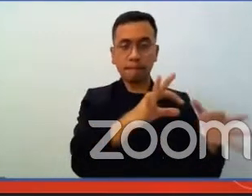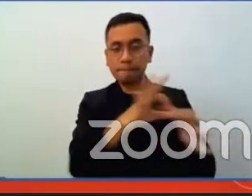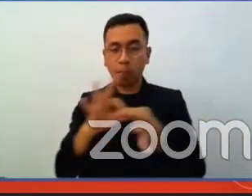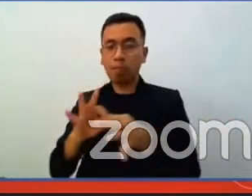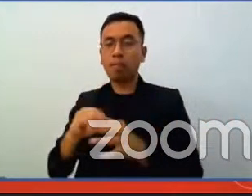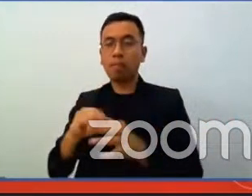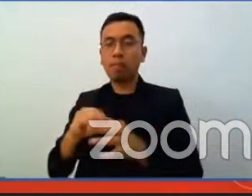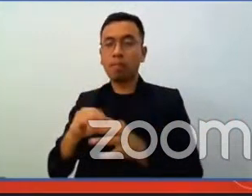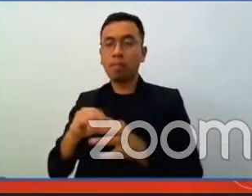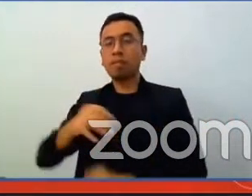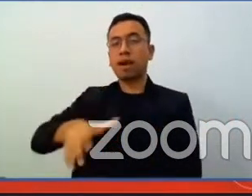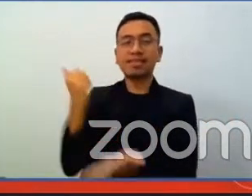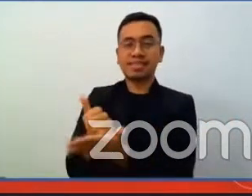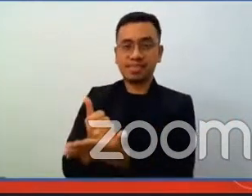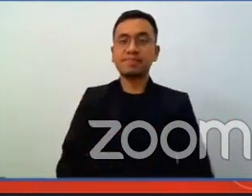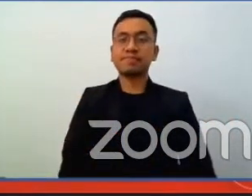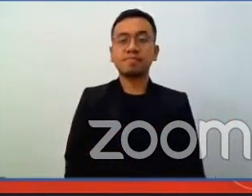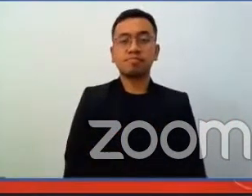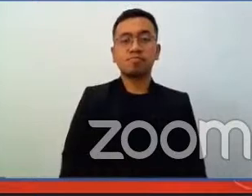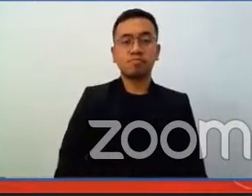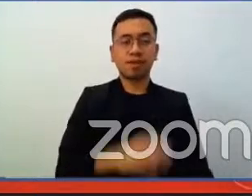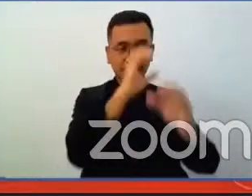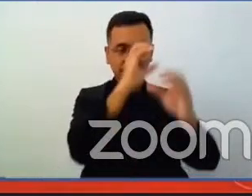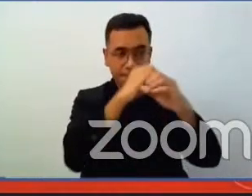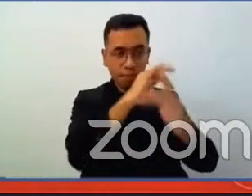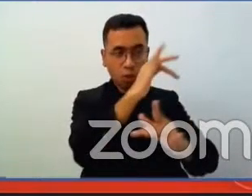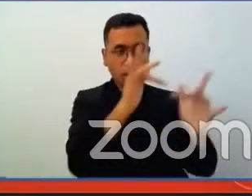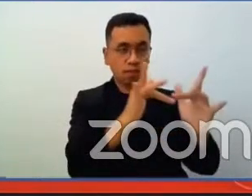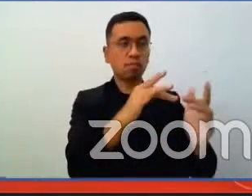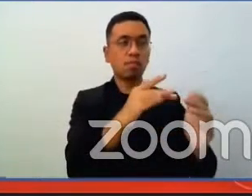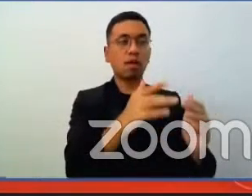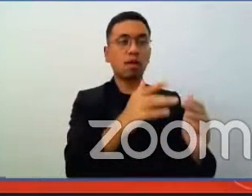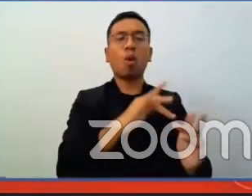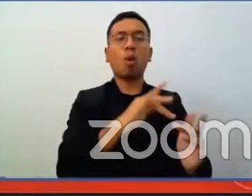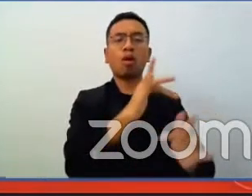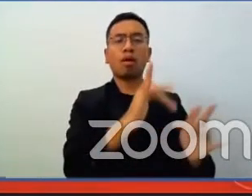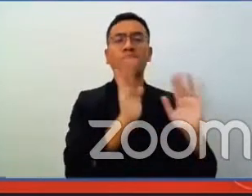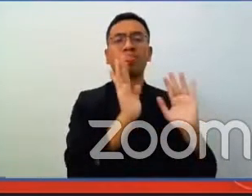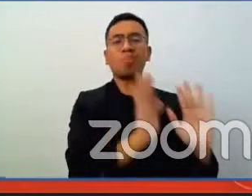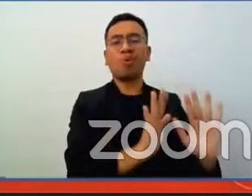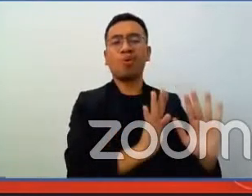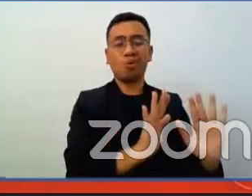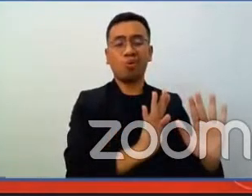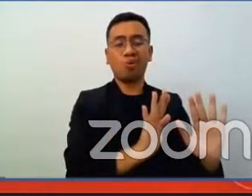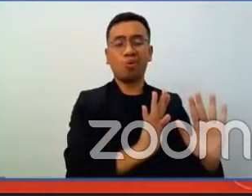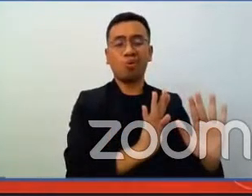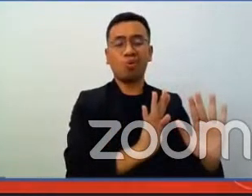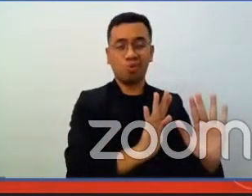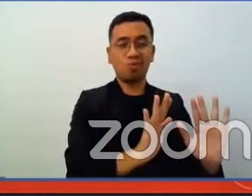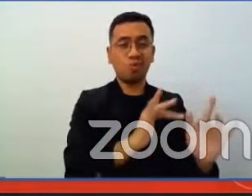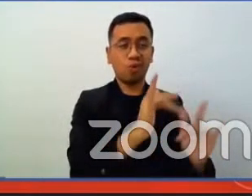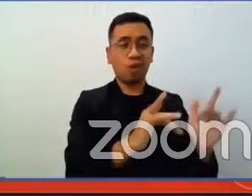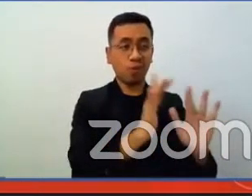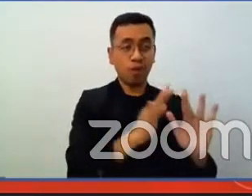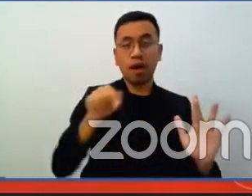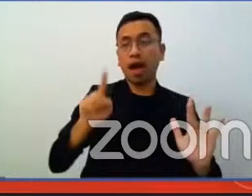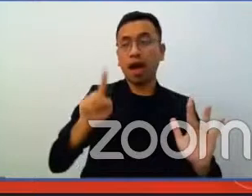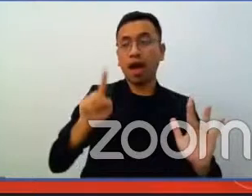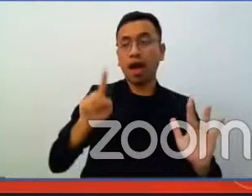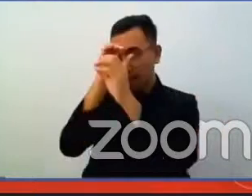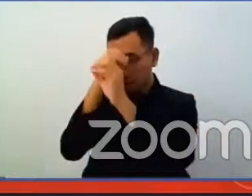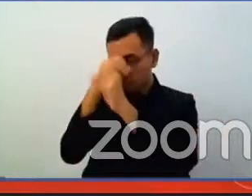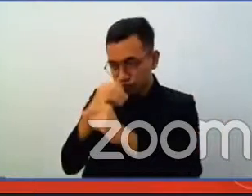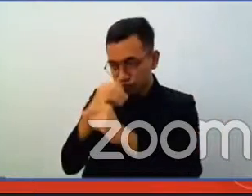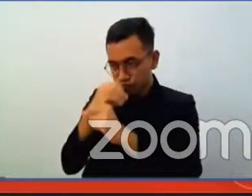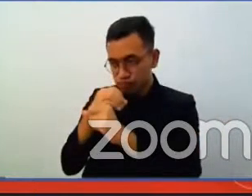kita mulai nih, ada transisi, bukan hanya virtual lab benar-benar virtual sementara ada real lab